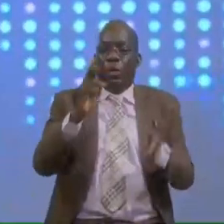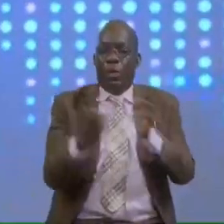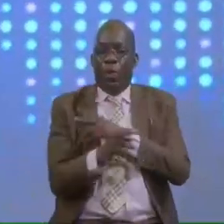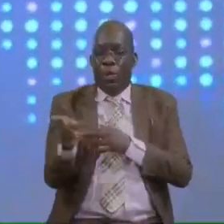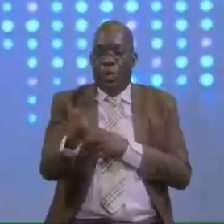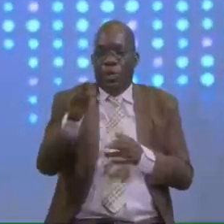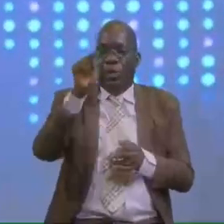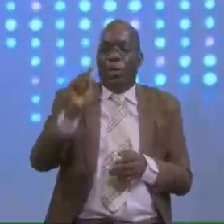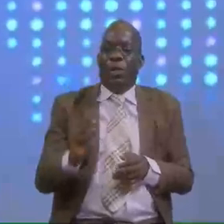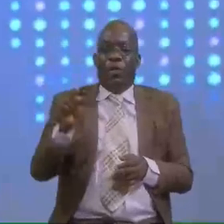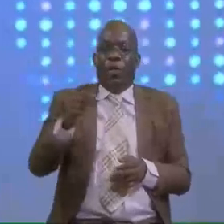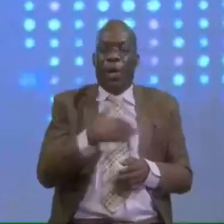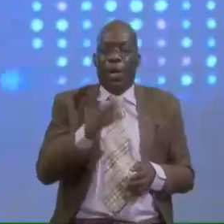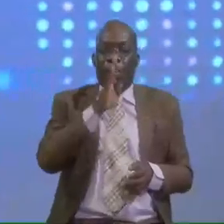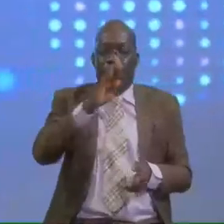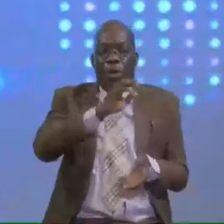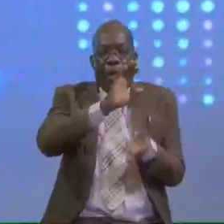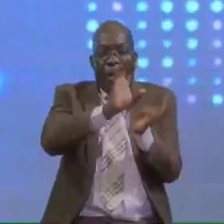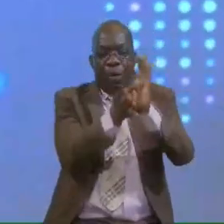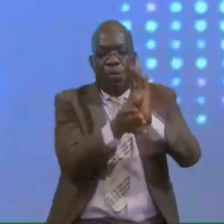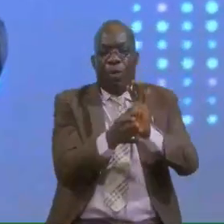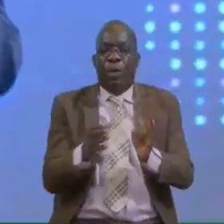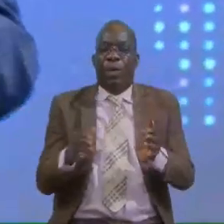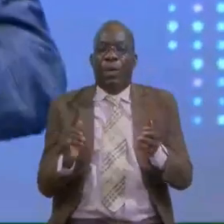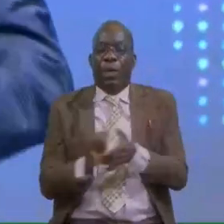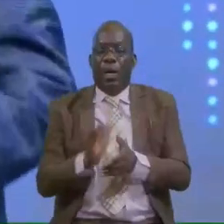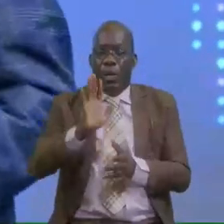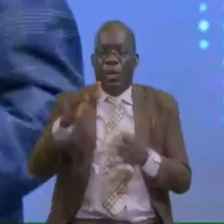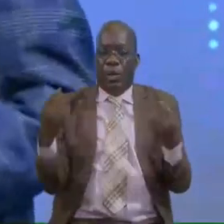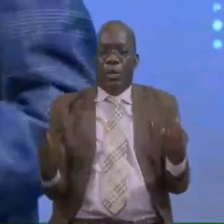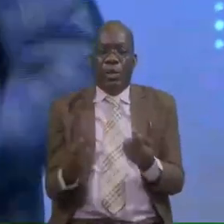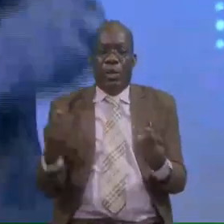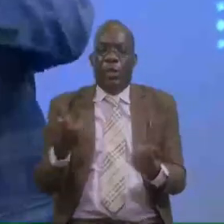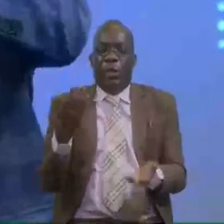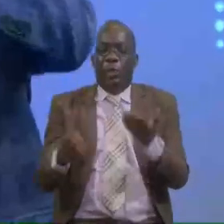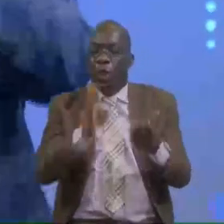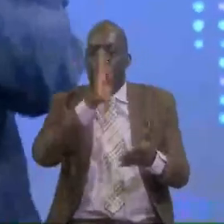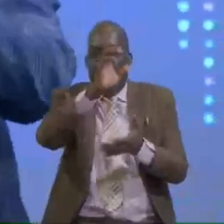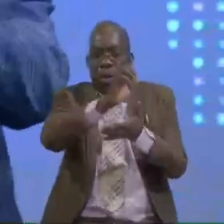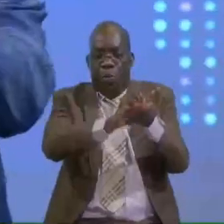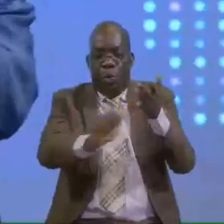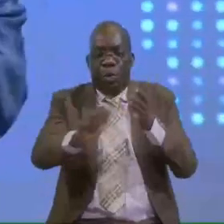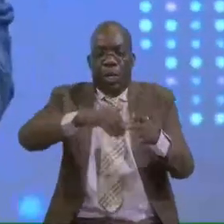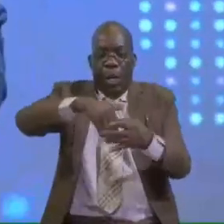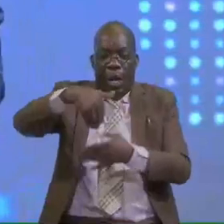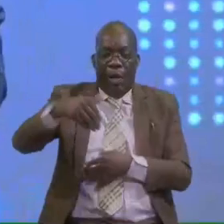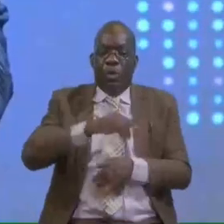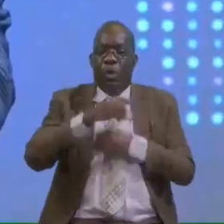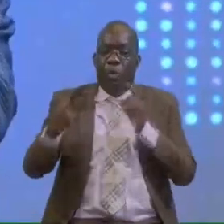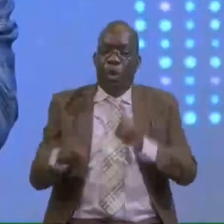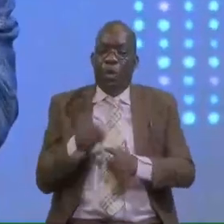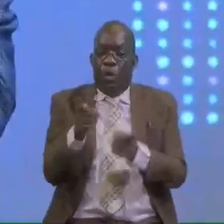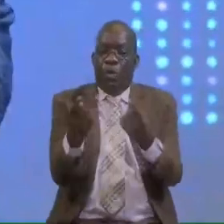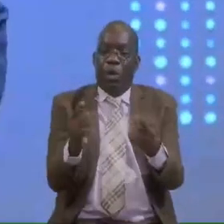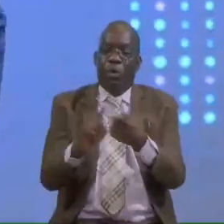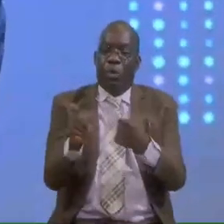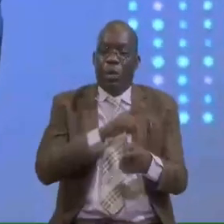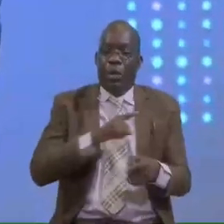et convertissez-vous, afin que vos péchés soient effacés. Quand vous venez au